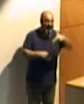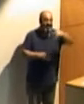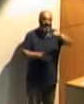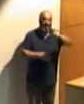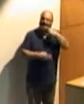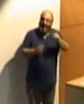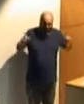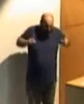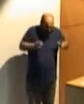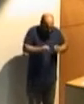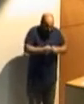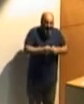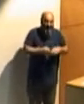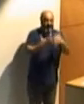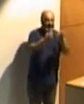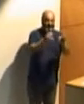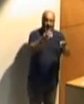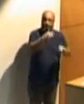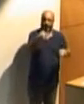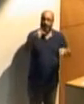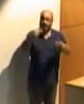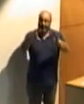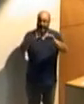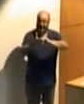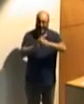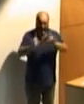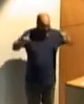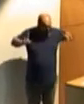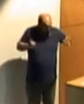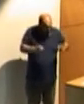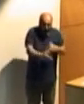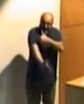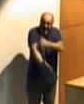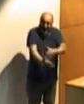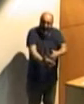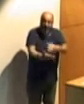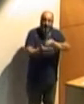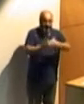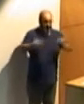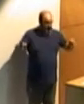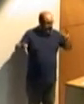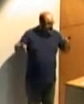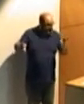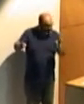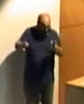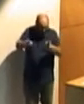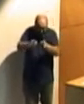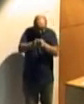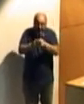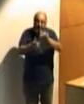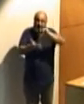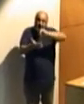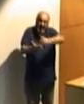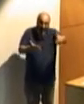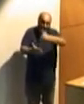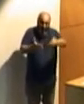dix puissance moins de neuf mètres le milliardième de mètre l'échelle de la molécule voir un petit peu comme cette convergence ainsi que